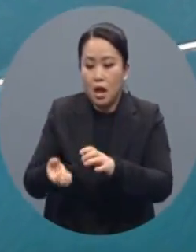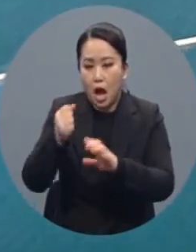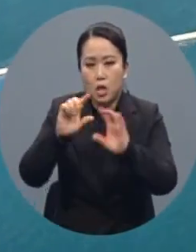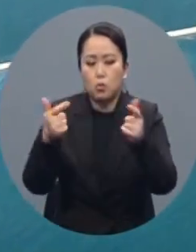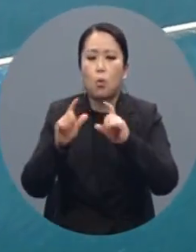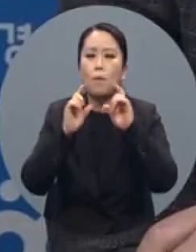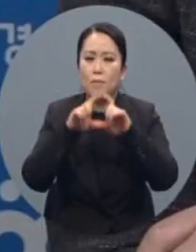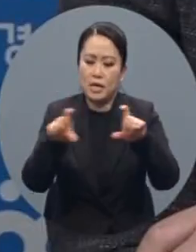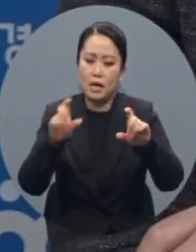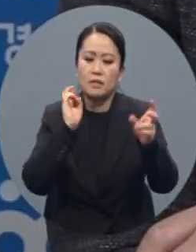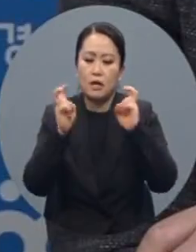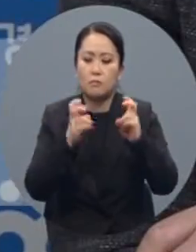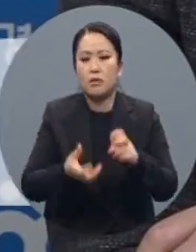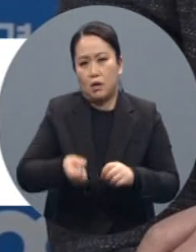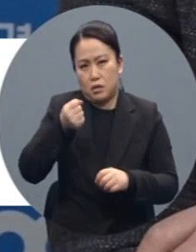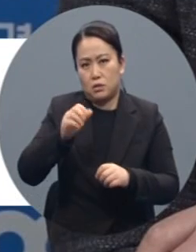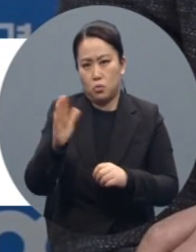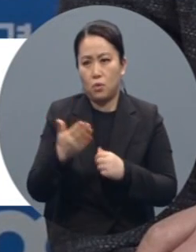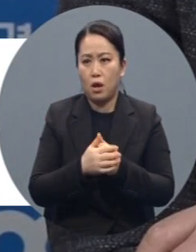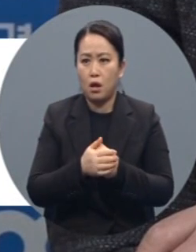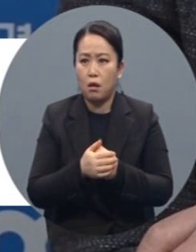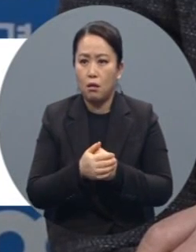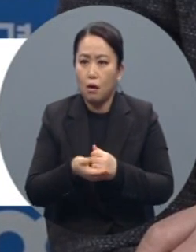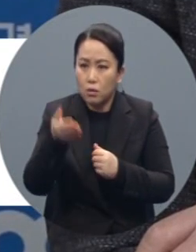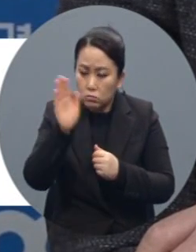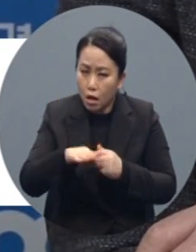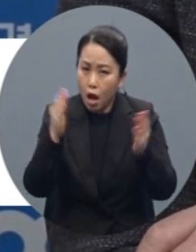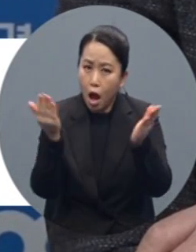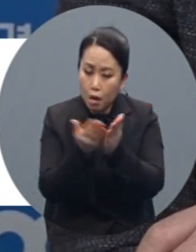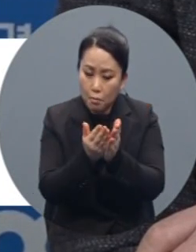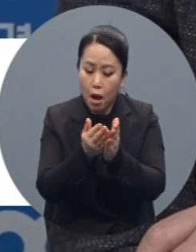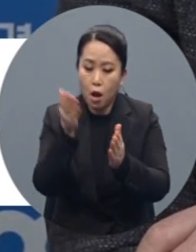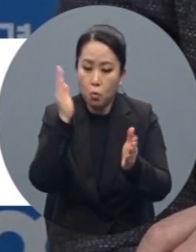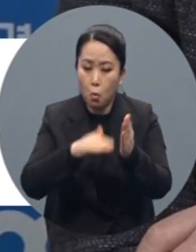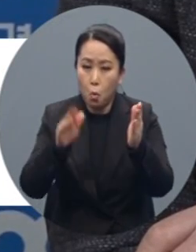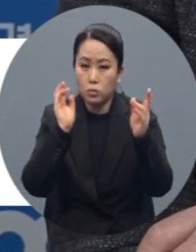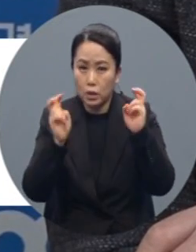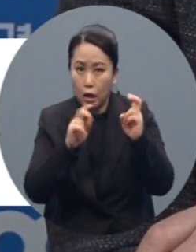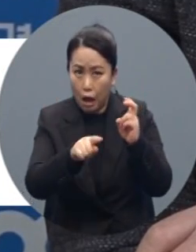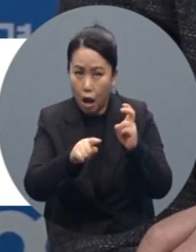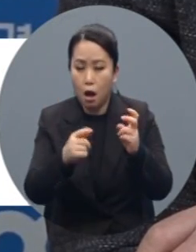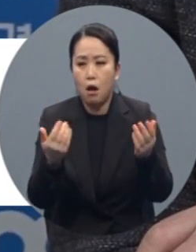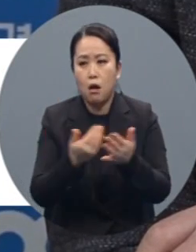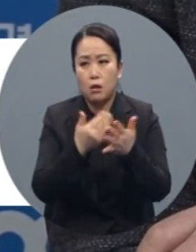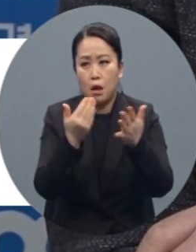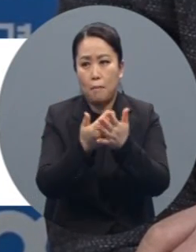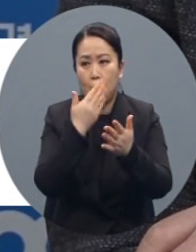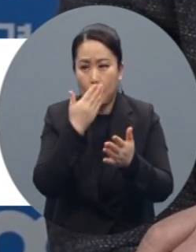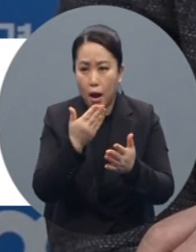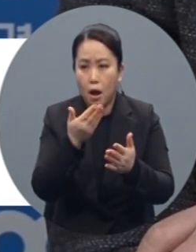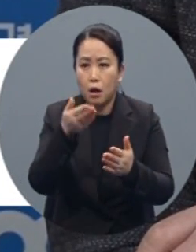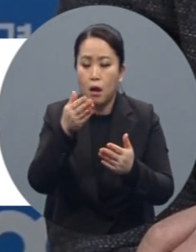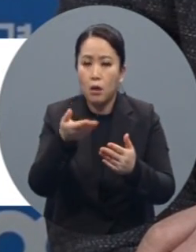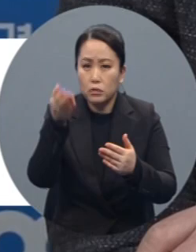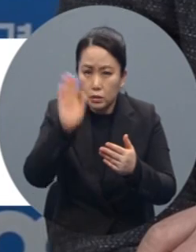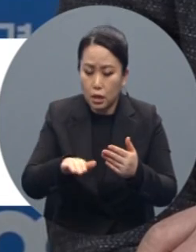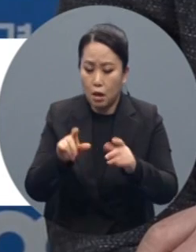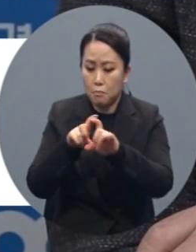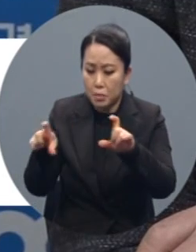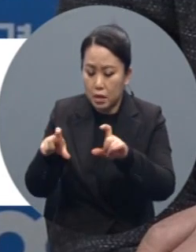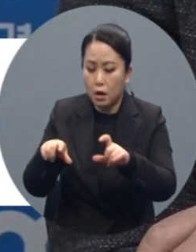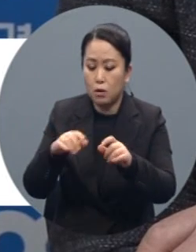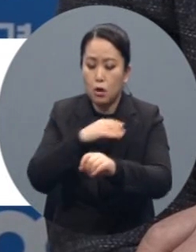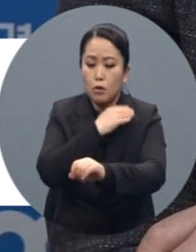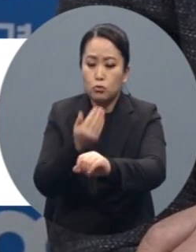항만공사 가 배우 단죄를 개발을 하면 되는데 민간에게 소유권을 인정하는 개발을 꼭 해야 되겠다라고 하는